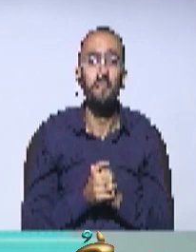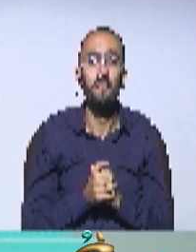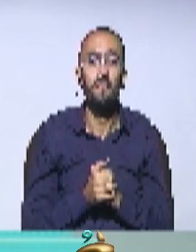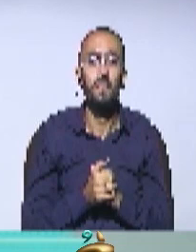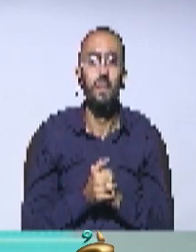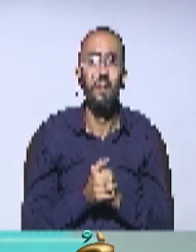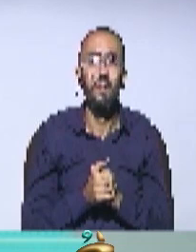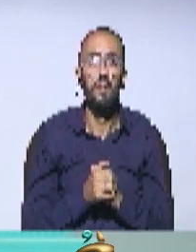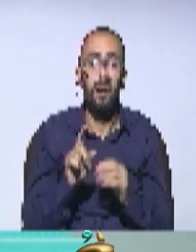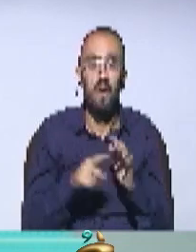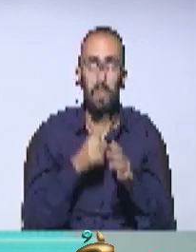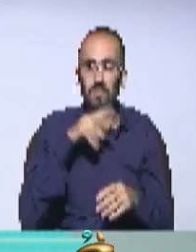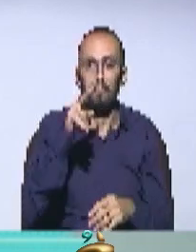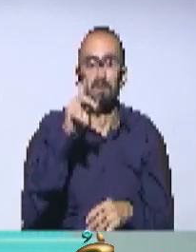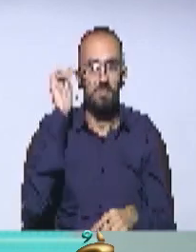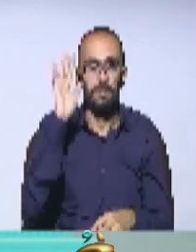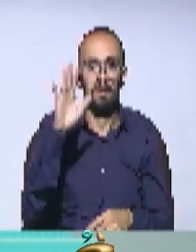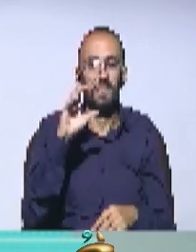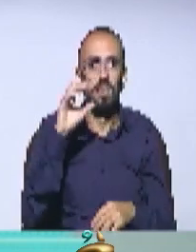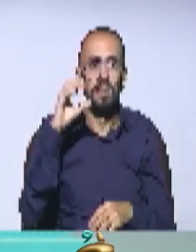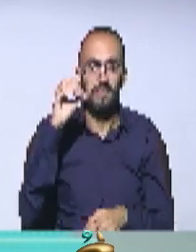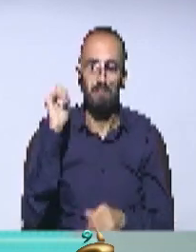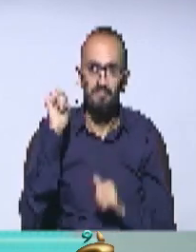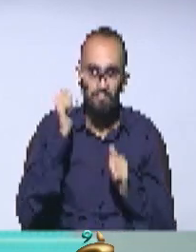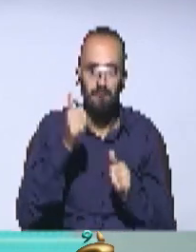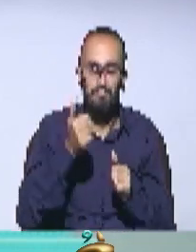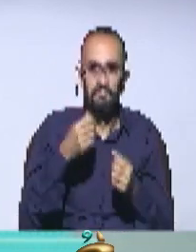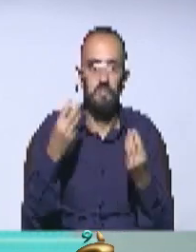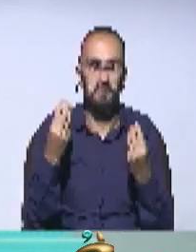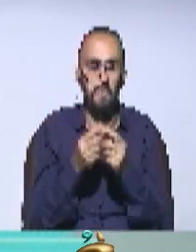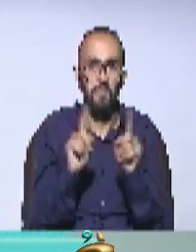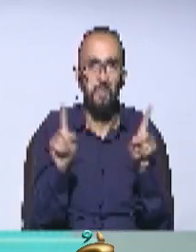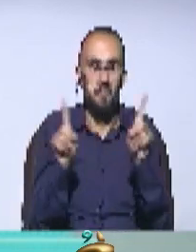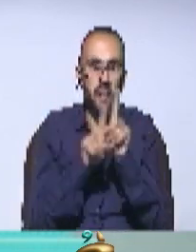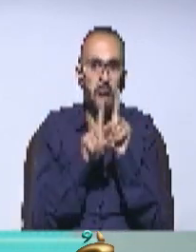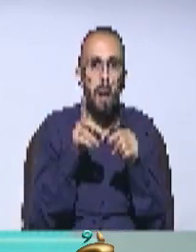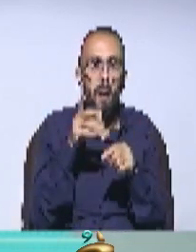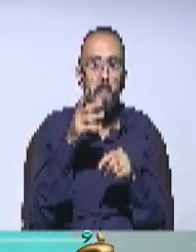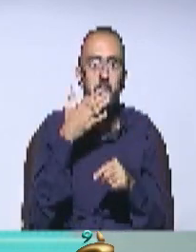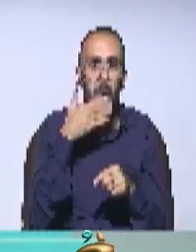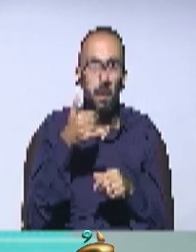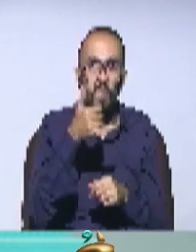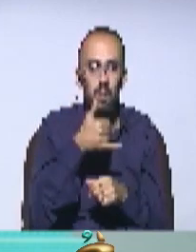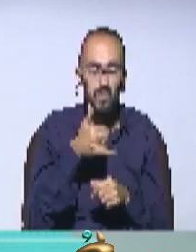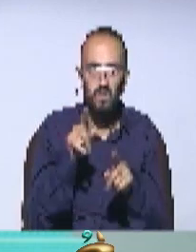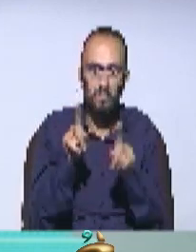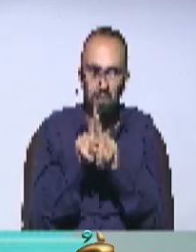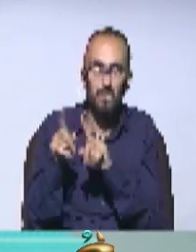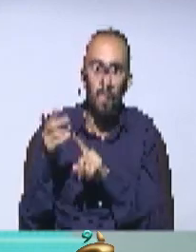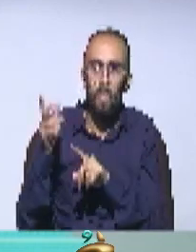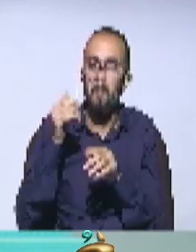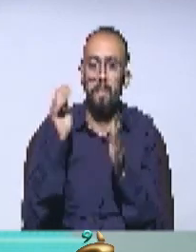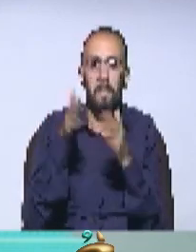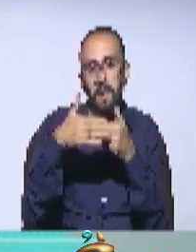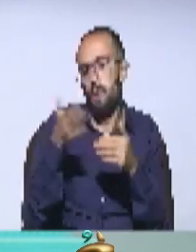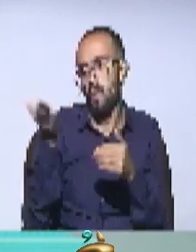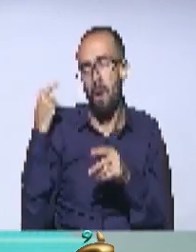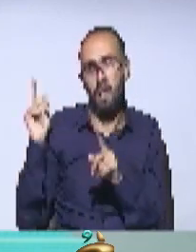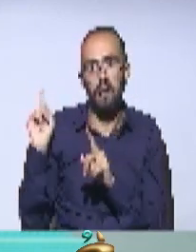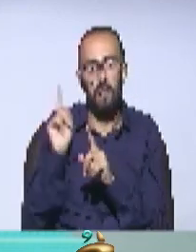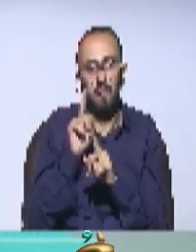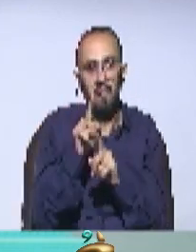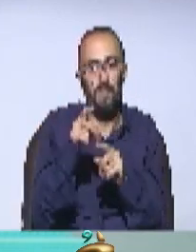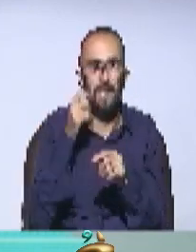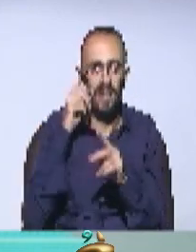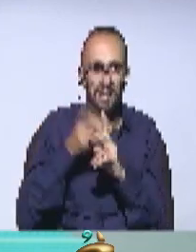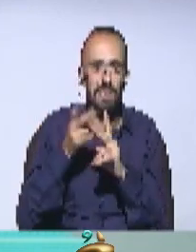هو دخول الرئيس عبد الفتاح السيسي برفقة قداسة البابا. صحيح. من الباب الخلفي أو